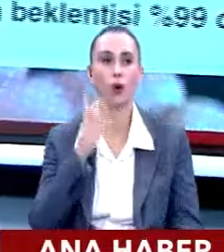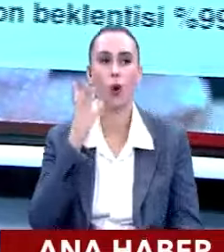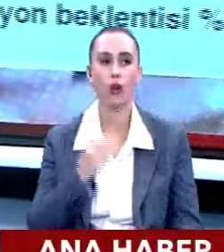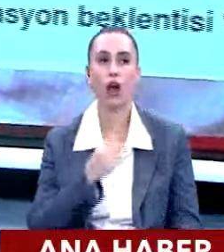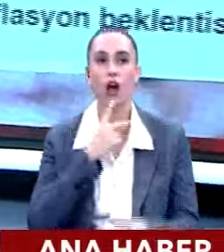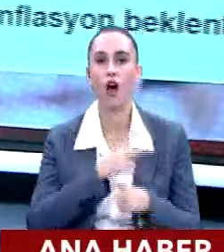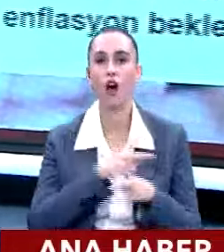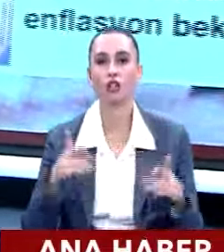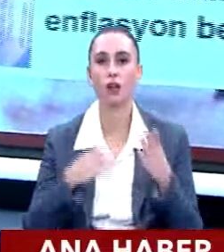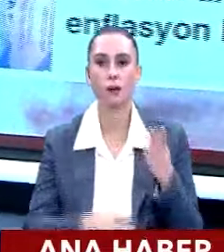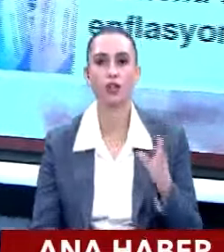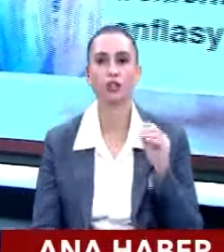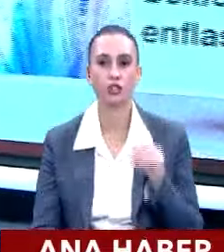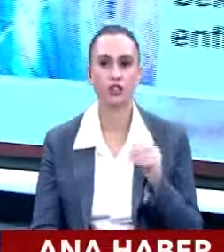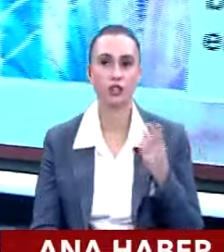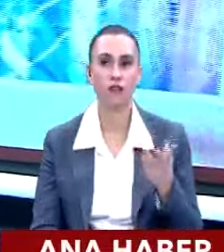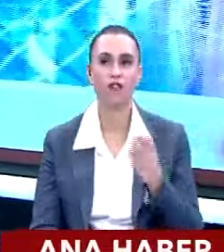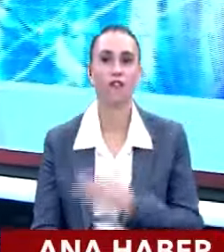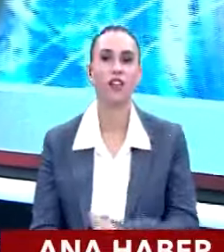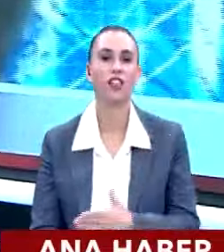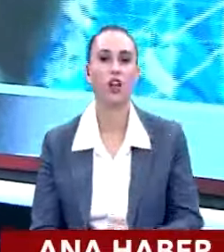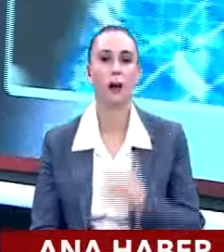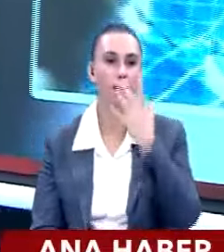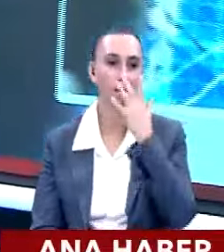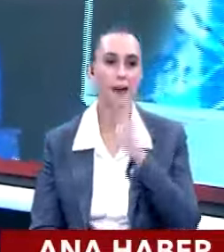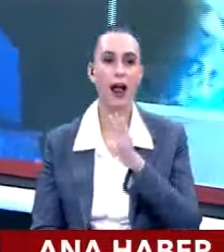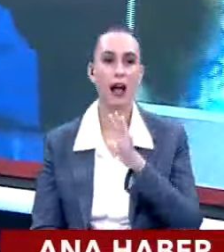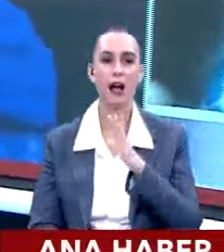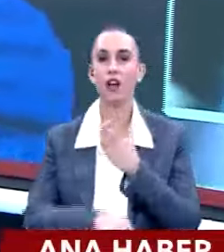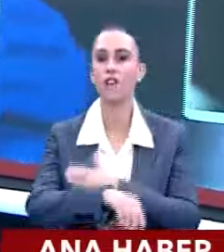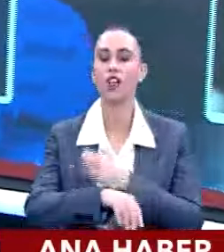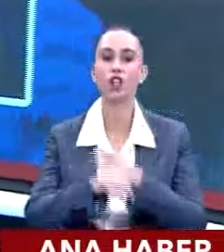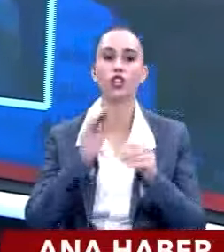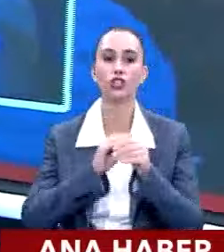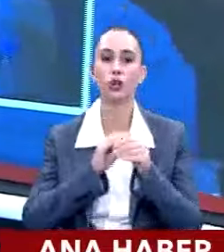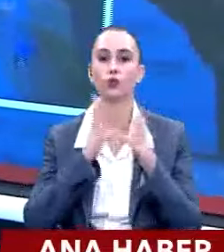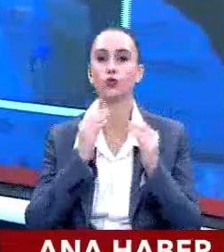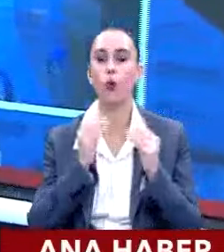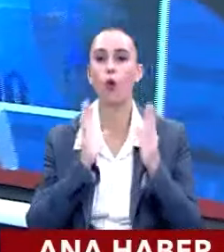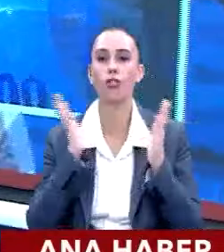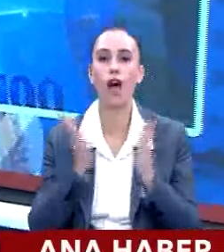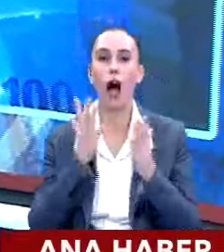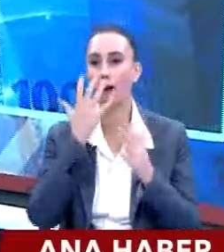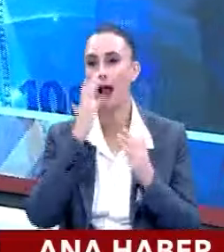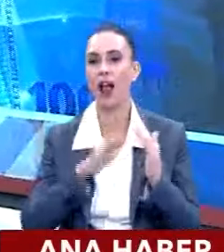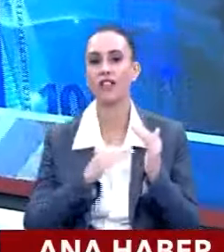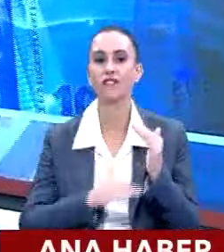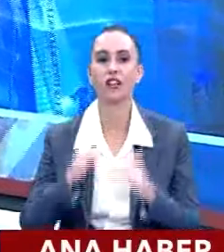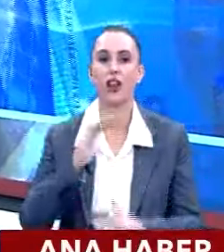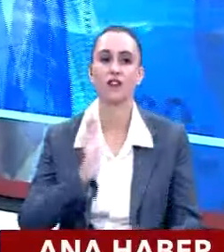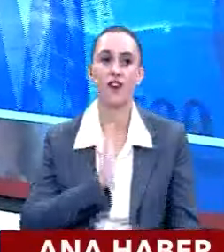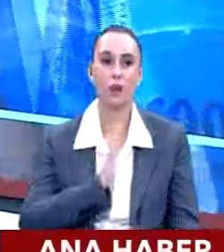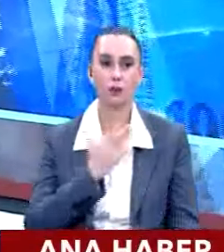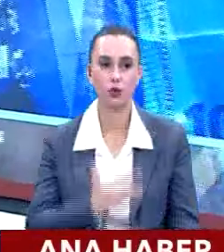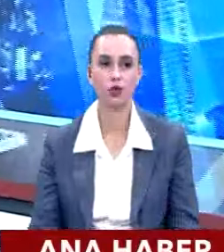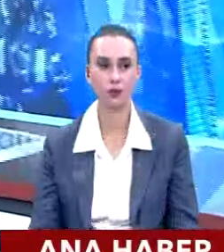%99 olarak yansımasından ibaret. Yani vatandaşın beklentisi, enflasyon hedefi çok ama çok daha yüksek yansıyanlar